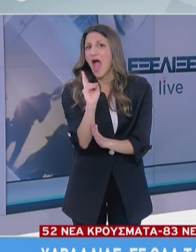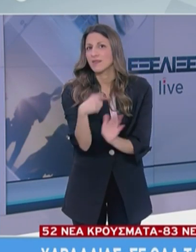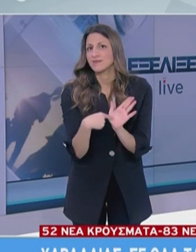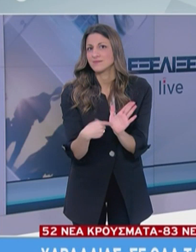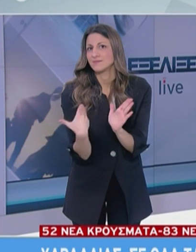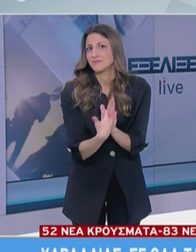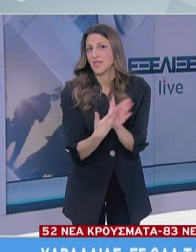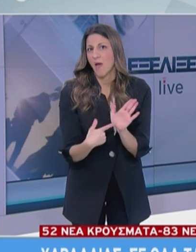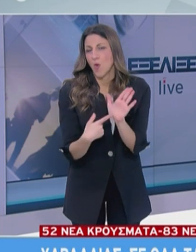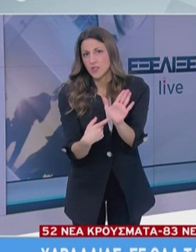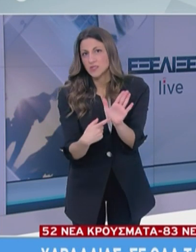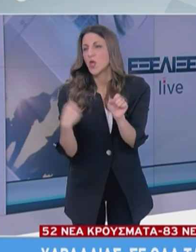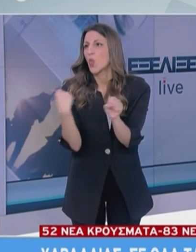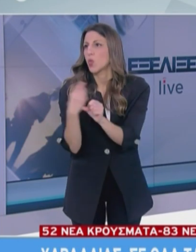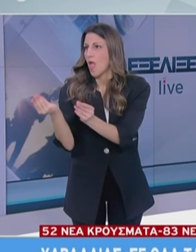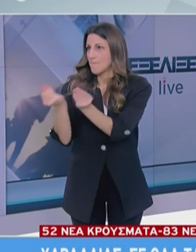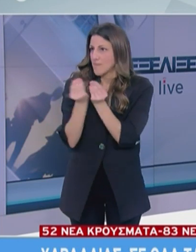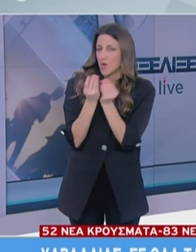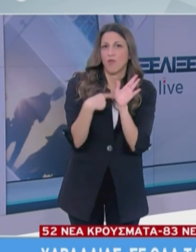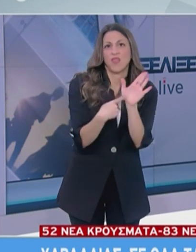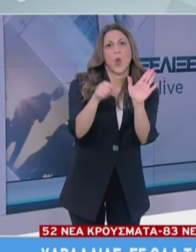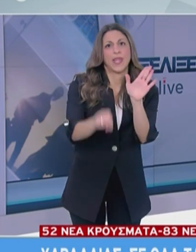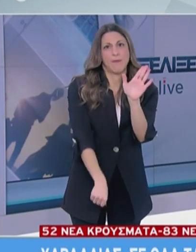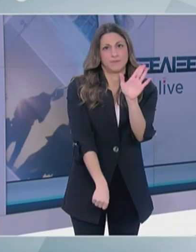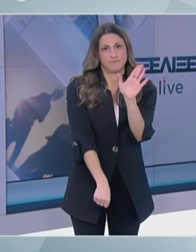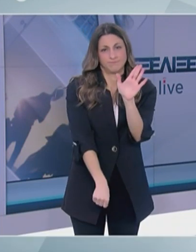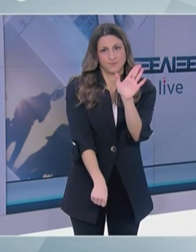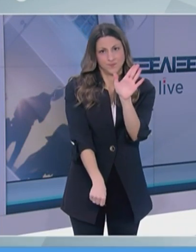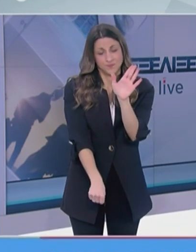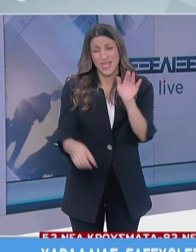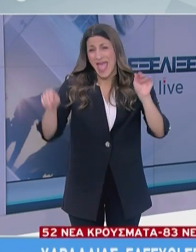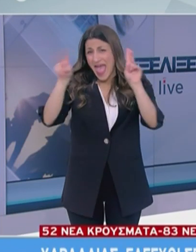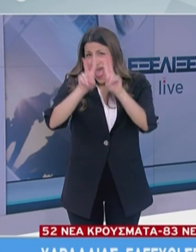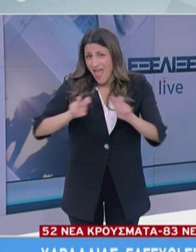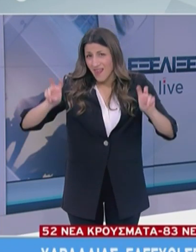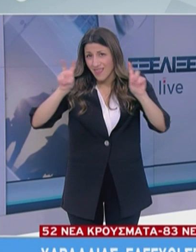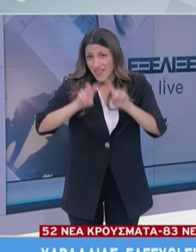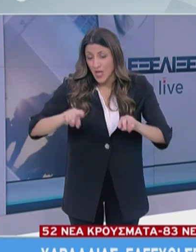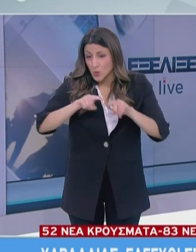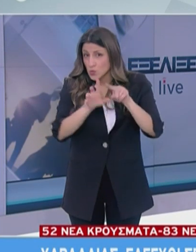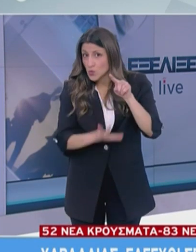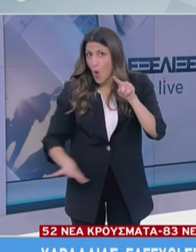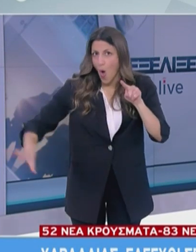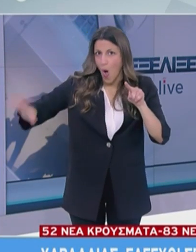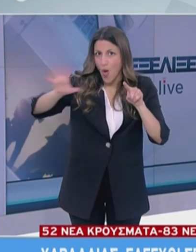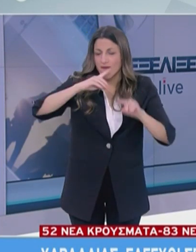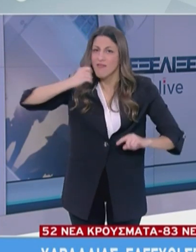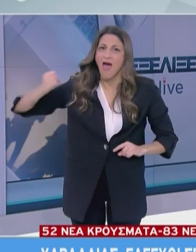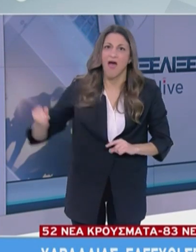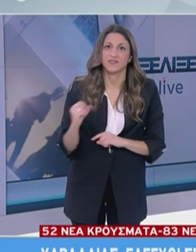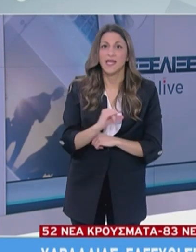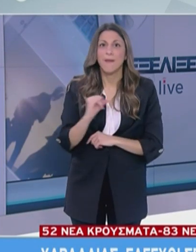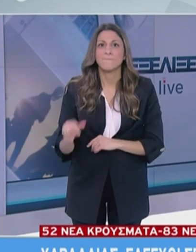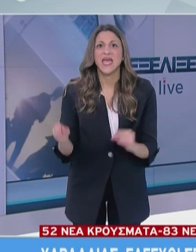σχετική υπηρεσιακή βεβαίωση. Η σχετική έλεγχη σε όλη τη χώρα θα είναι ενδελεχής και θα ισχύσουν για όλο το διάστημα μέχρι τις